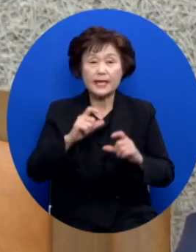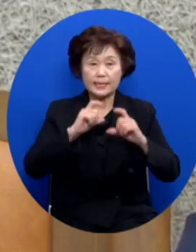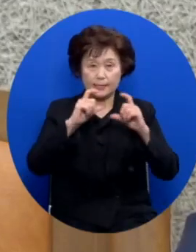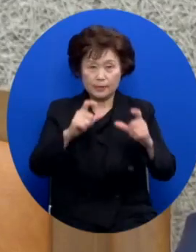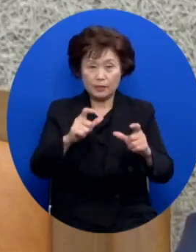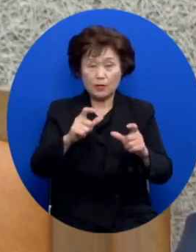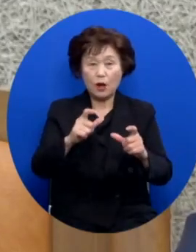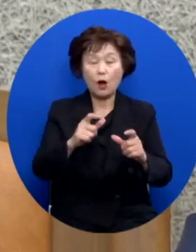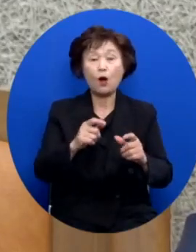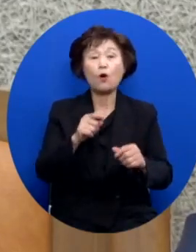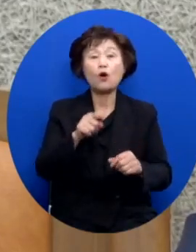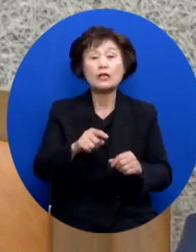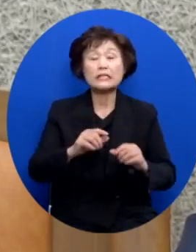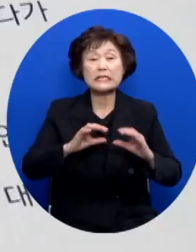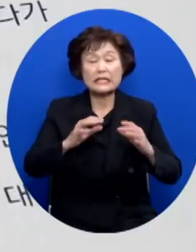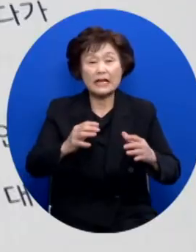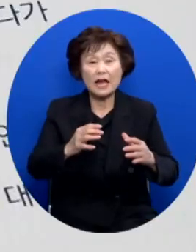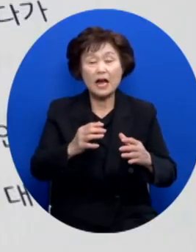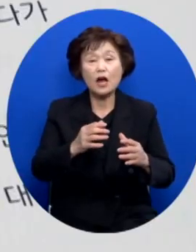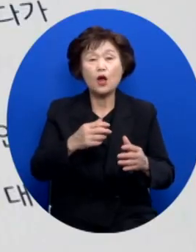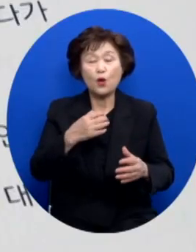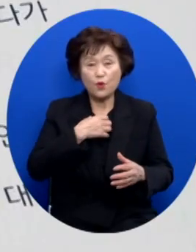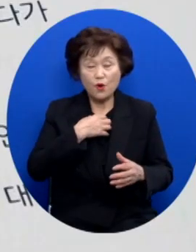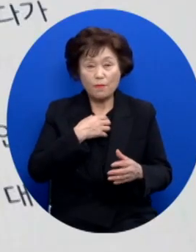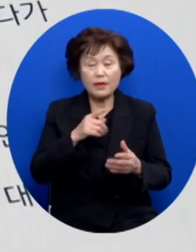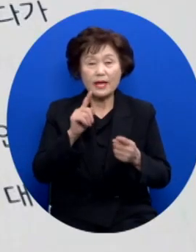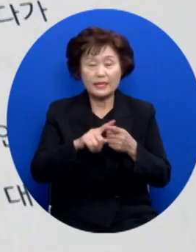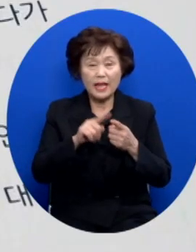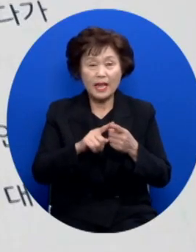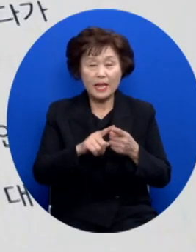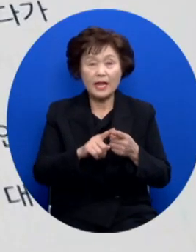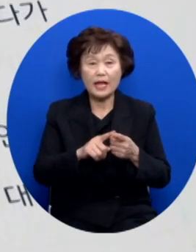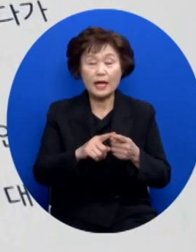구성해 국난을 극복할 수 있는 방안을 강구하라고 촉구했습니다